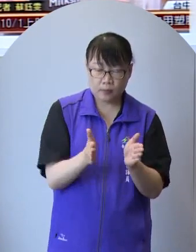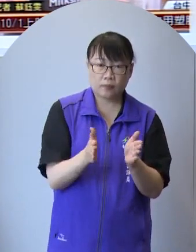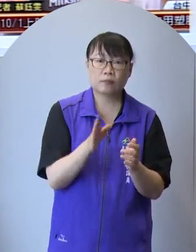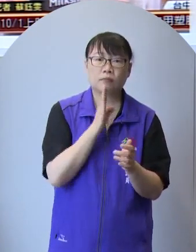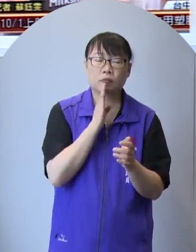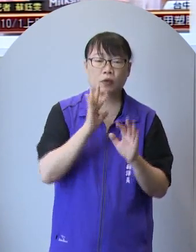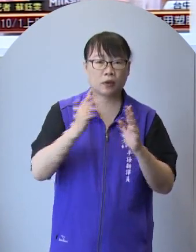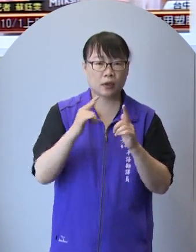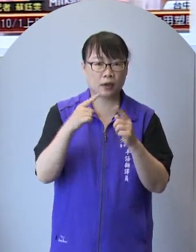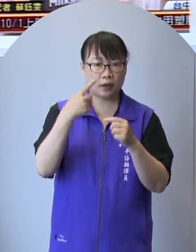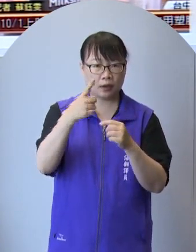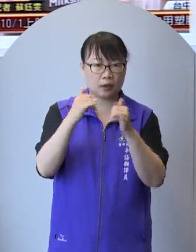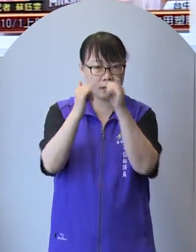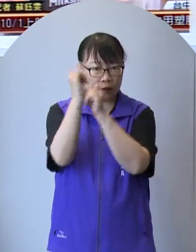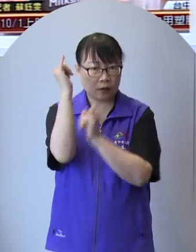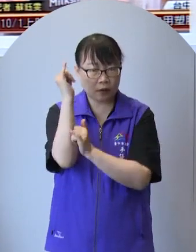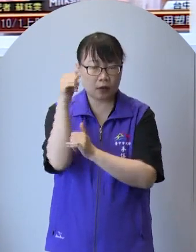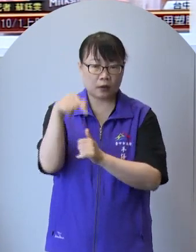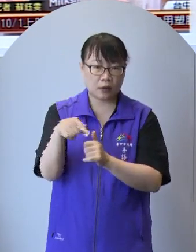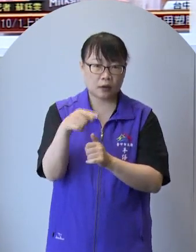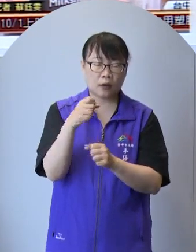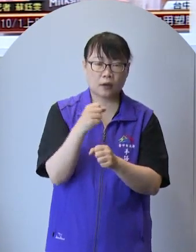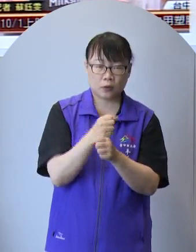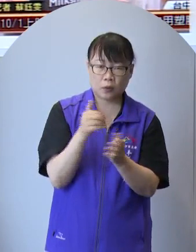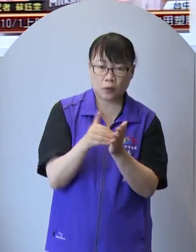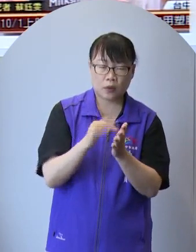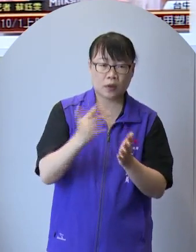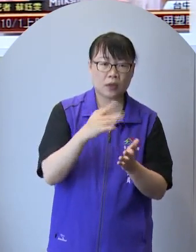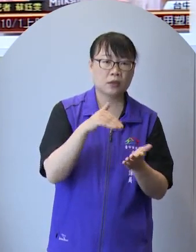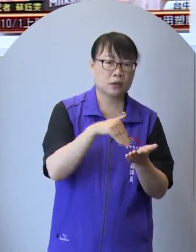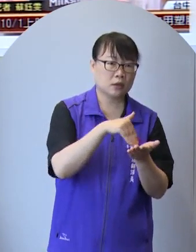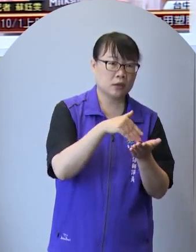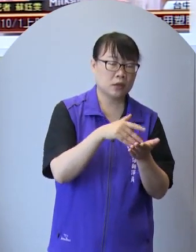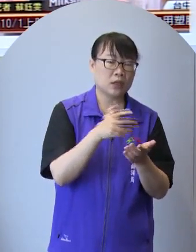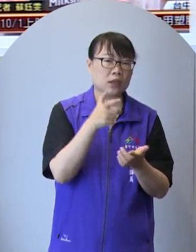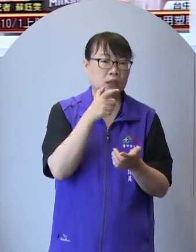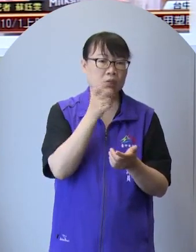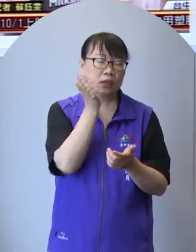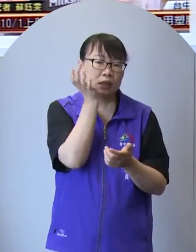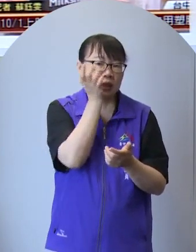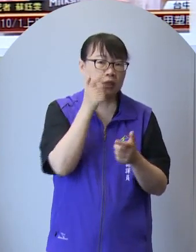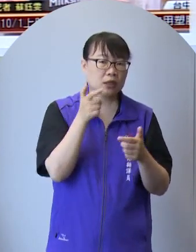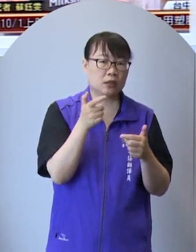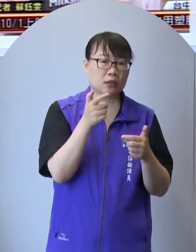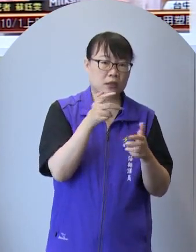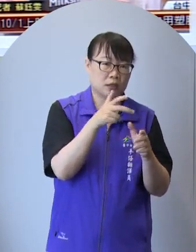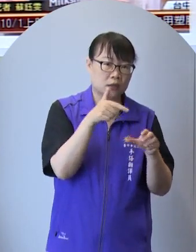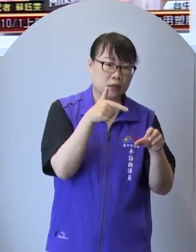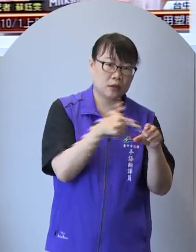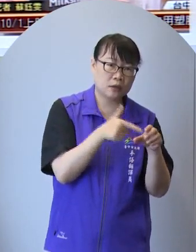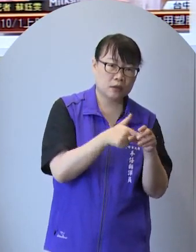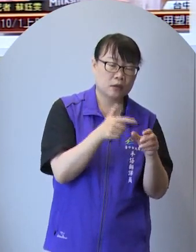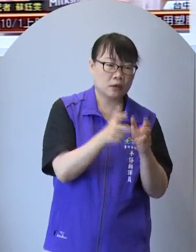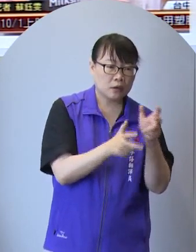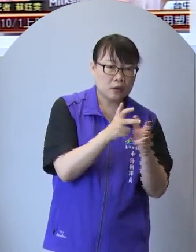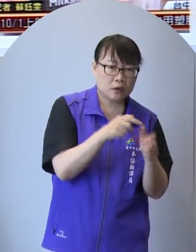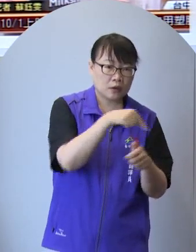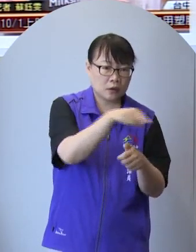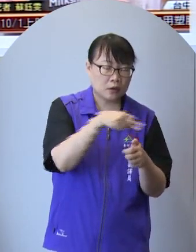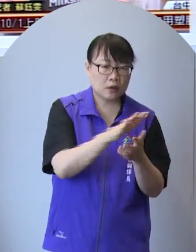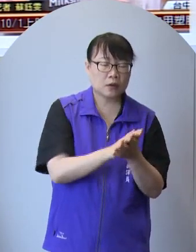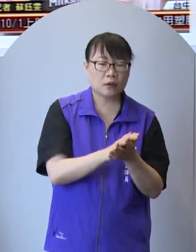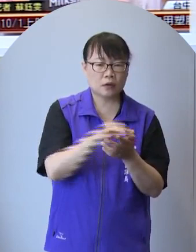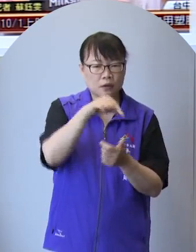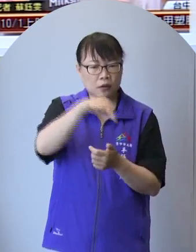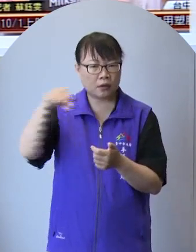世代几乎纸制品就可以出来。那这个石化产品就不一样，所以塑胶很多人都讲，一样是一次性的塑胶杯跟一次用的